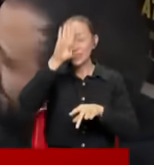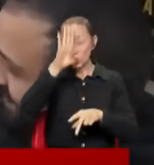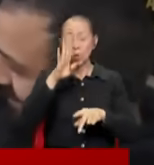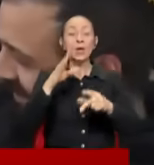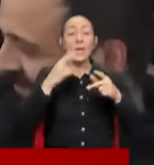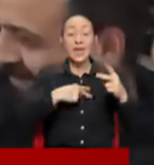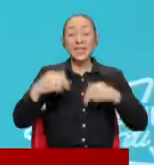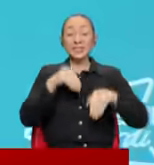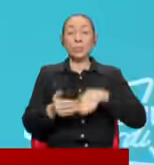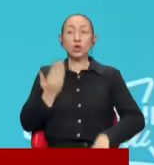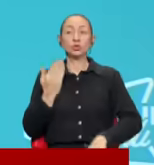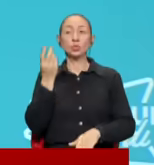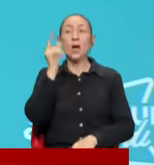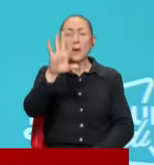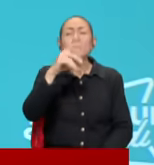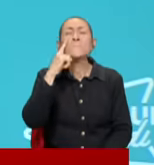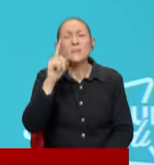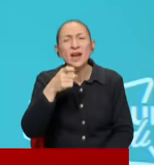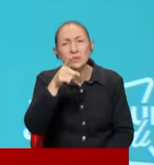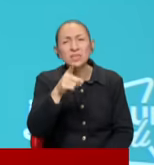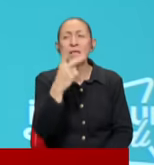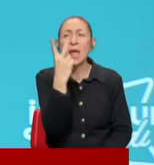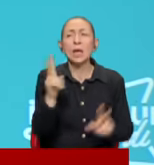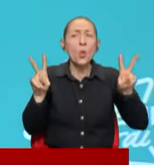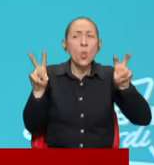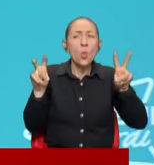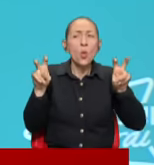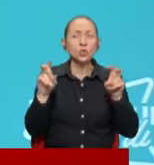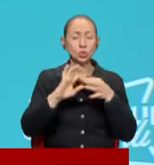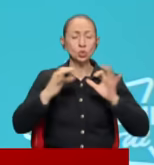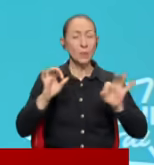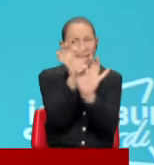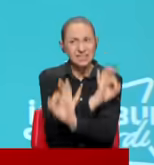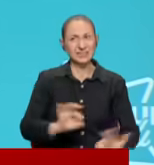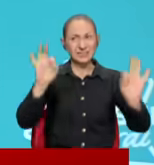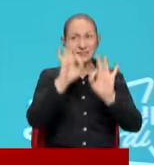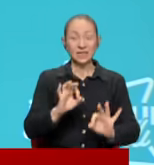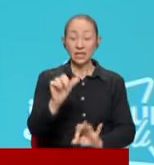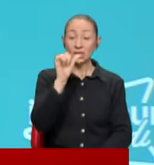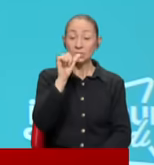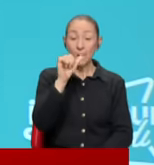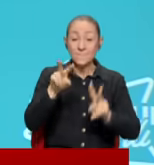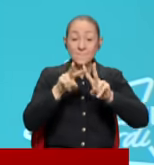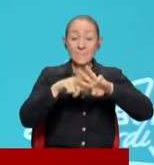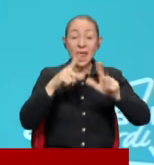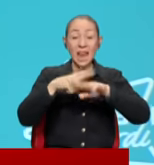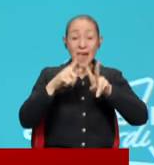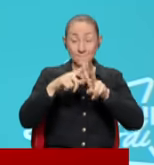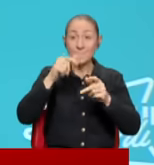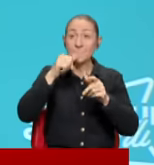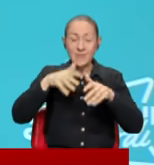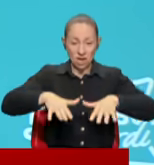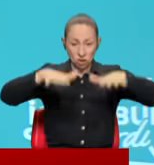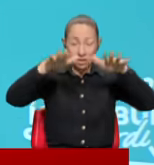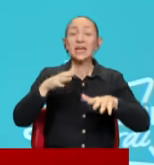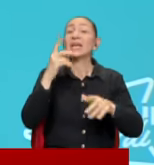unutuldu mesajı verdi. Bakın farkında mısınız? İki konuda cümle kurulmuyor. İçme suyu Melen Barajı, iki